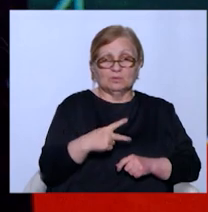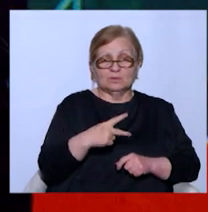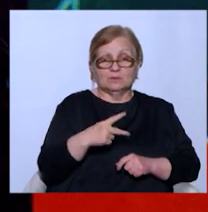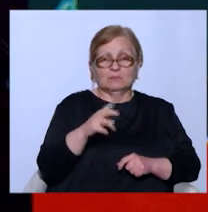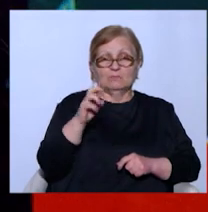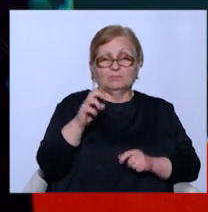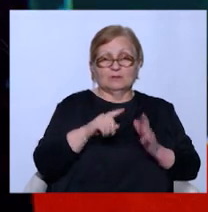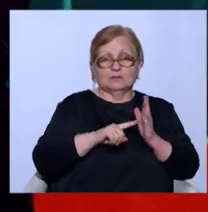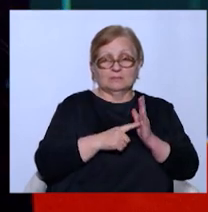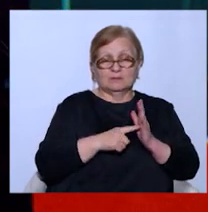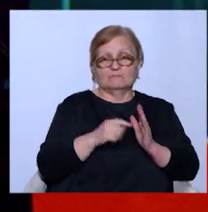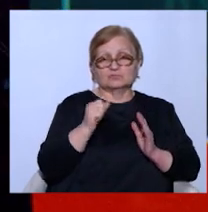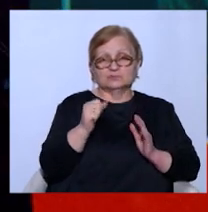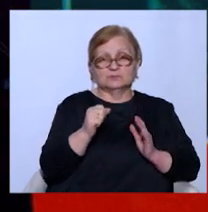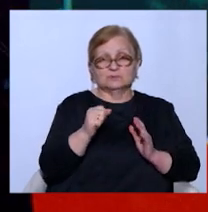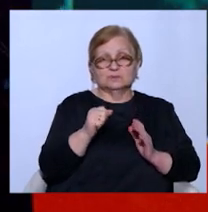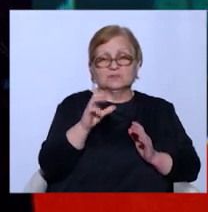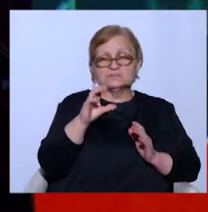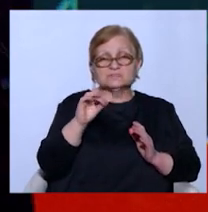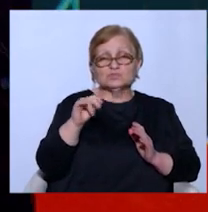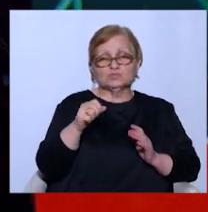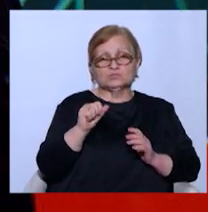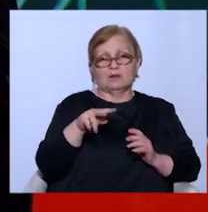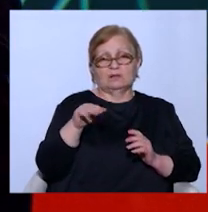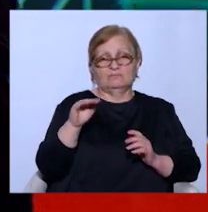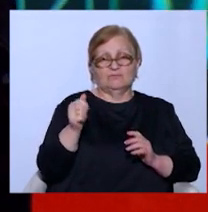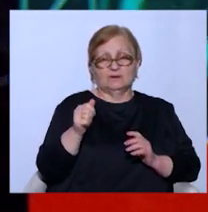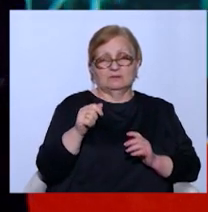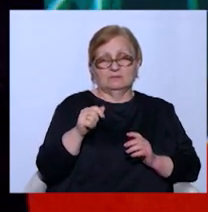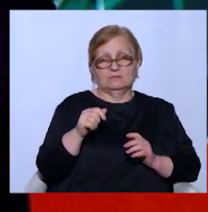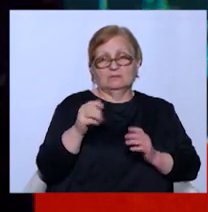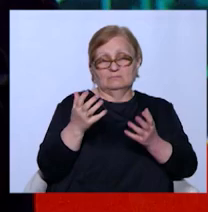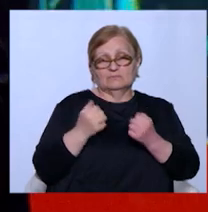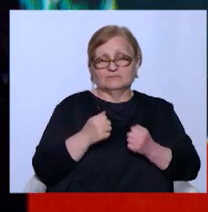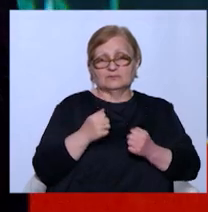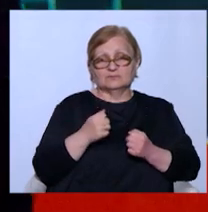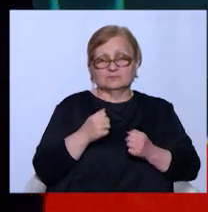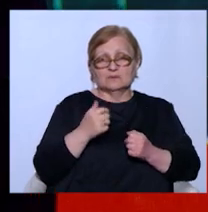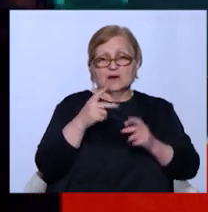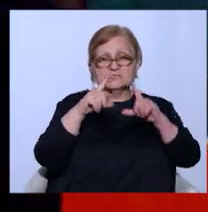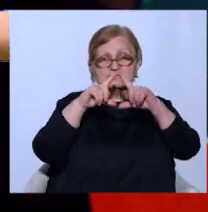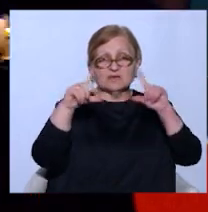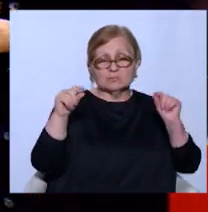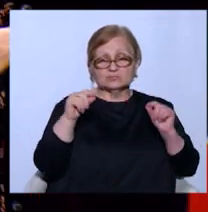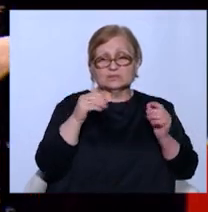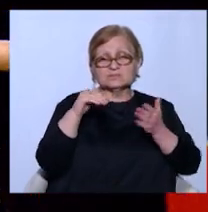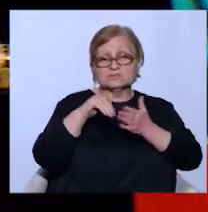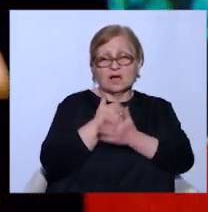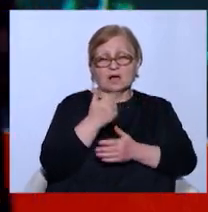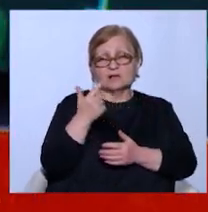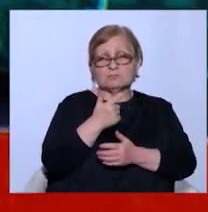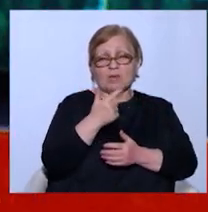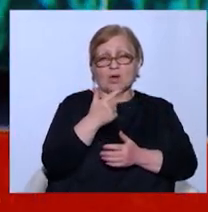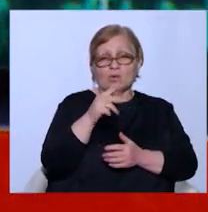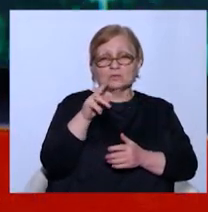1/2 b გავამრავლოთ a-ზე და sinus alpha-ზე. ანუ მივიღეთ სამკუთხედის ფართობის გამოსათვლელი მეორე